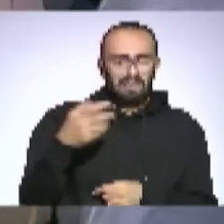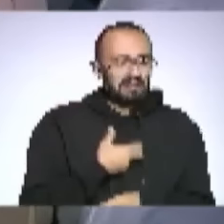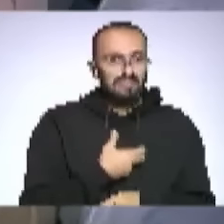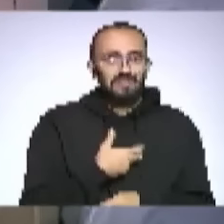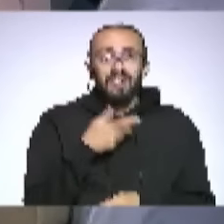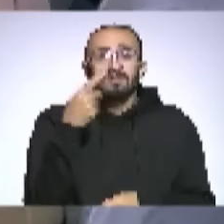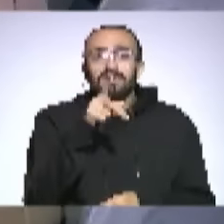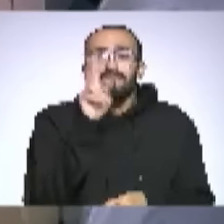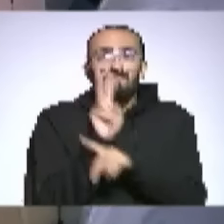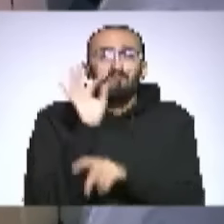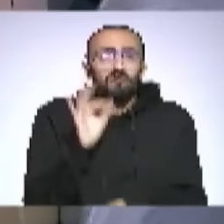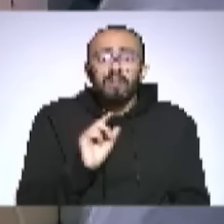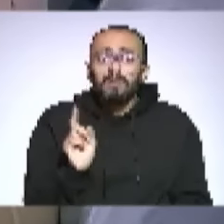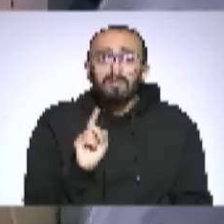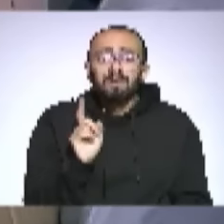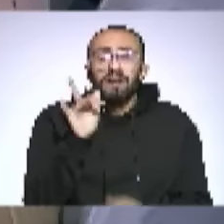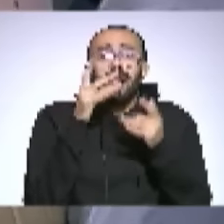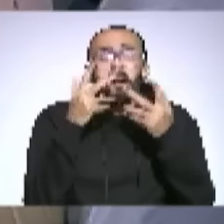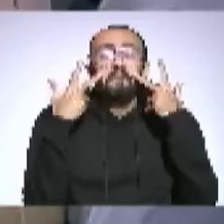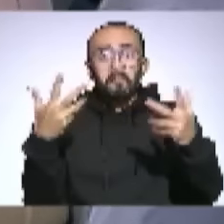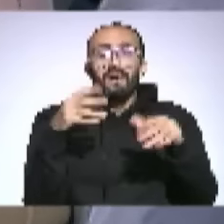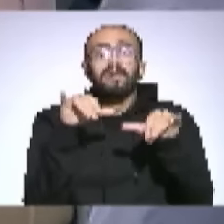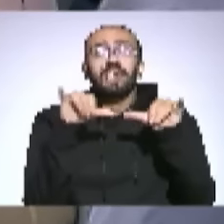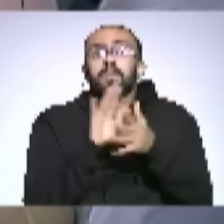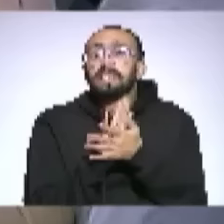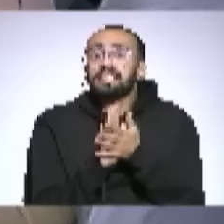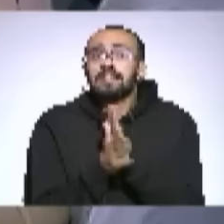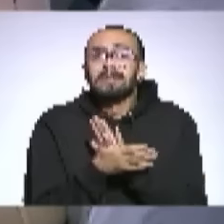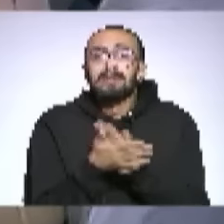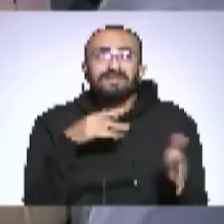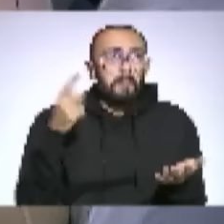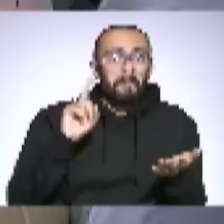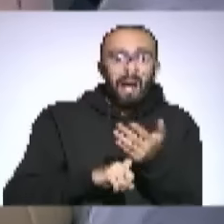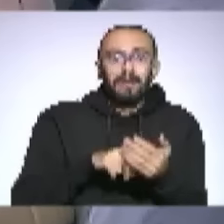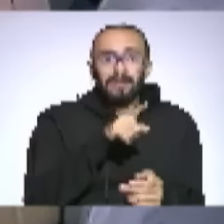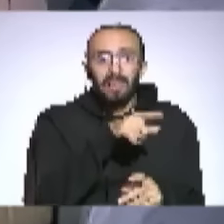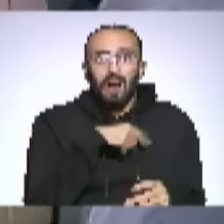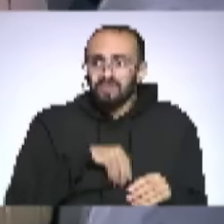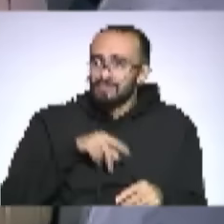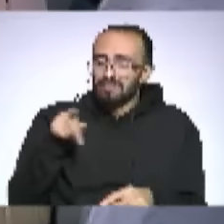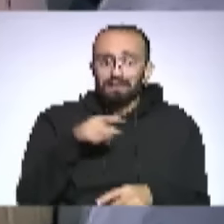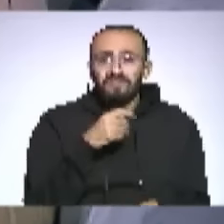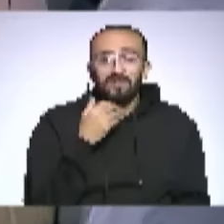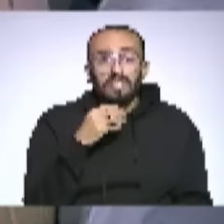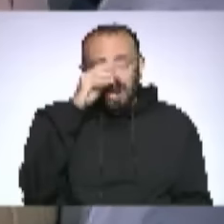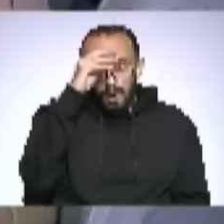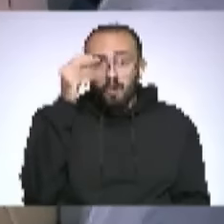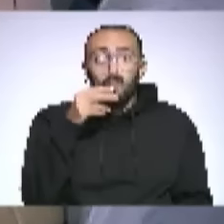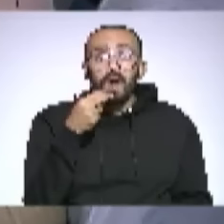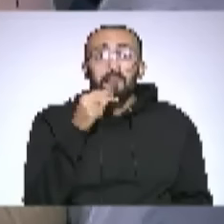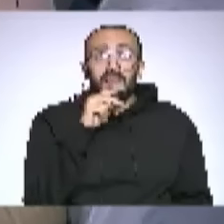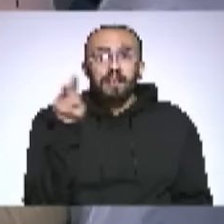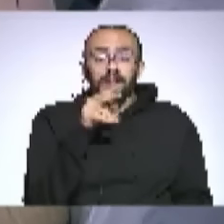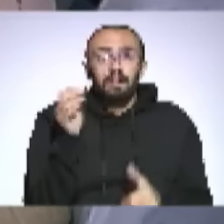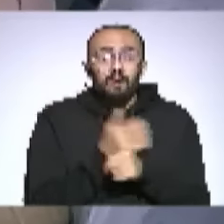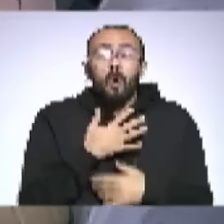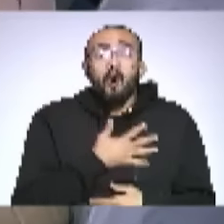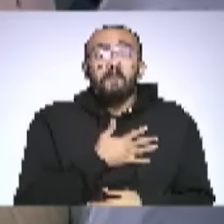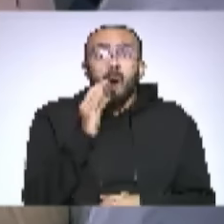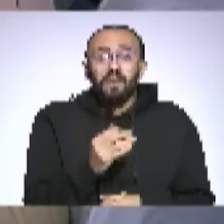غرضها بس الشو على السوشيال ميديا وبالتالي برض لو الزوجين مش بيحبوا بعض قوي اكيد هيتاثر